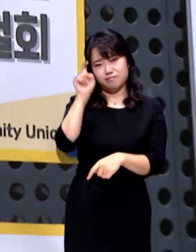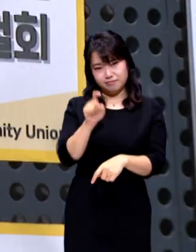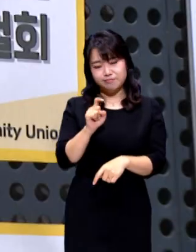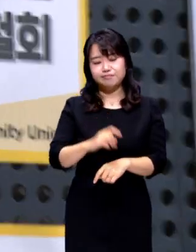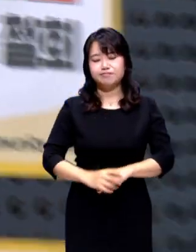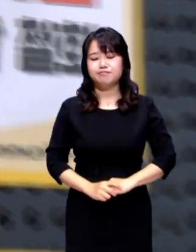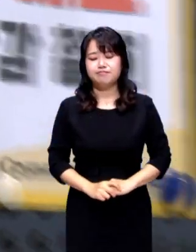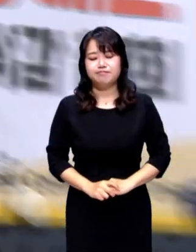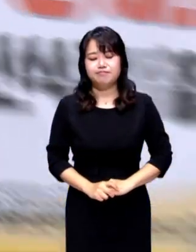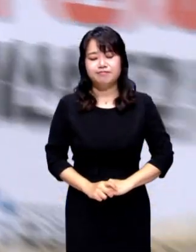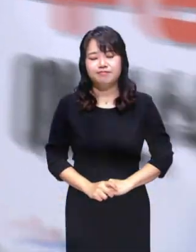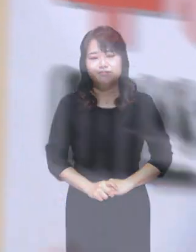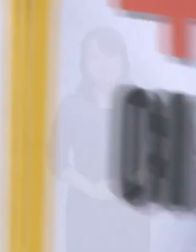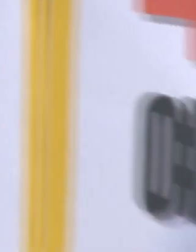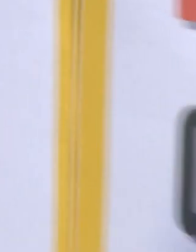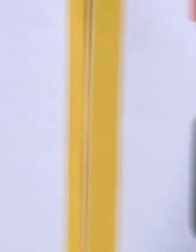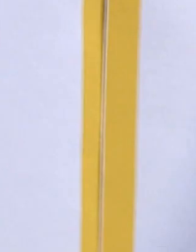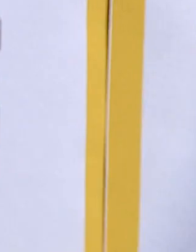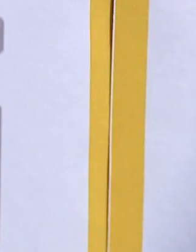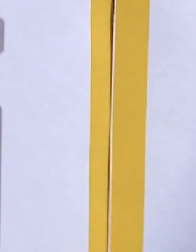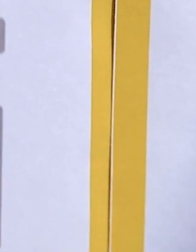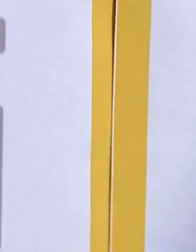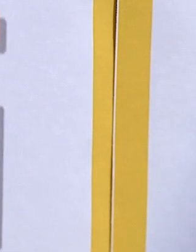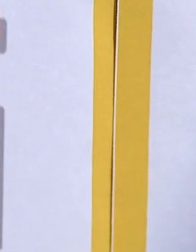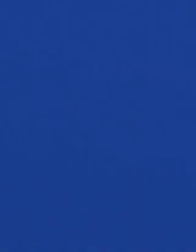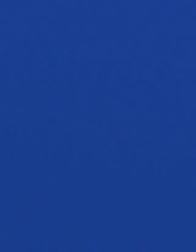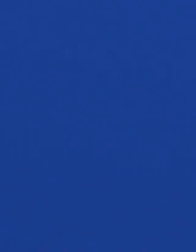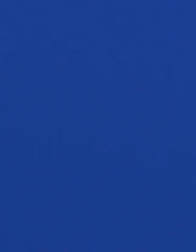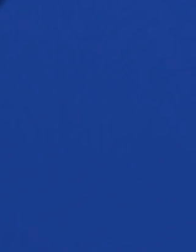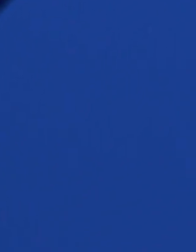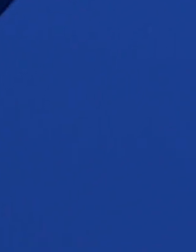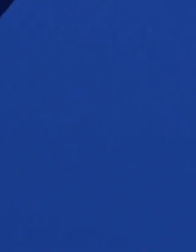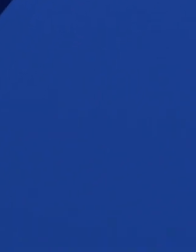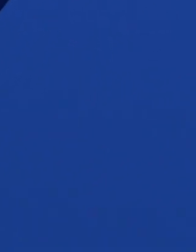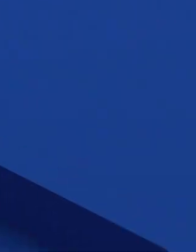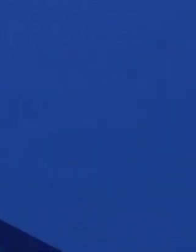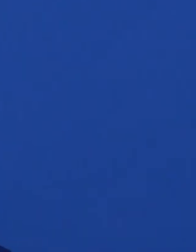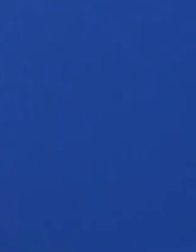부분입니다. BTV 뉴스 서주원입니다.